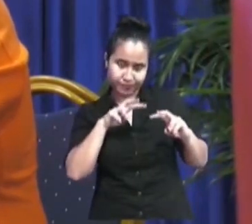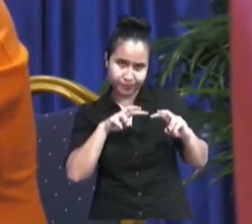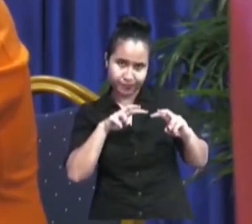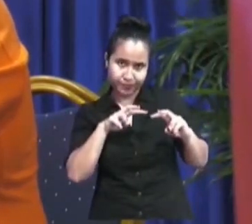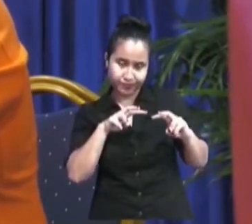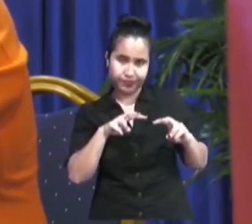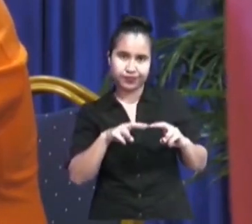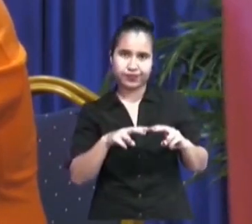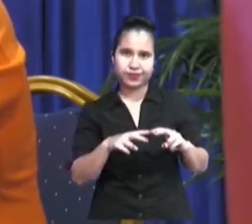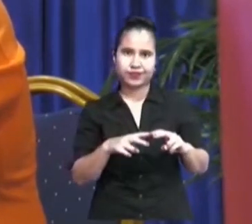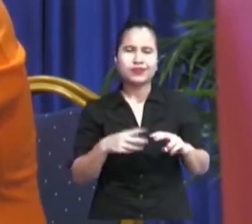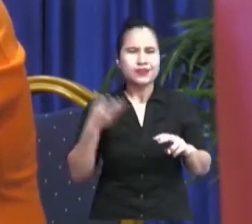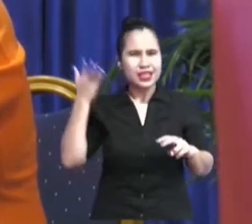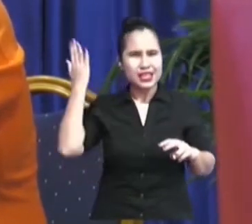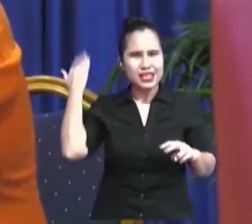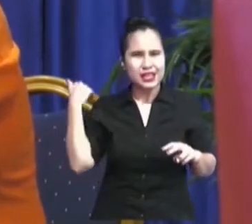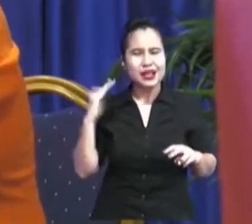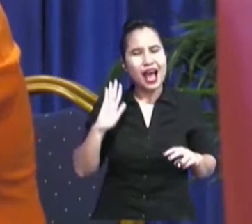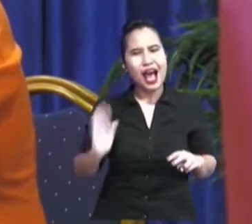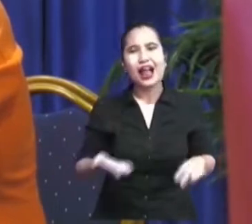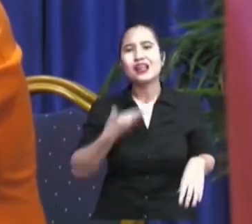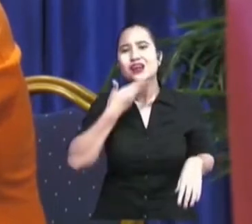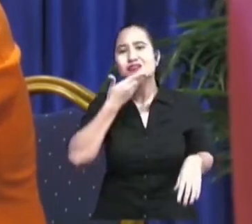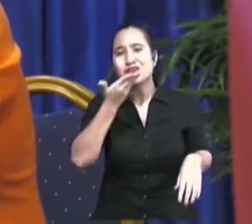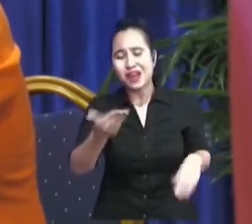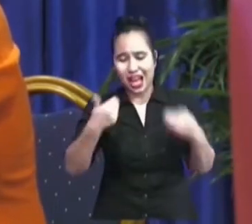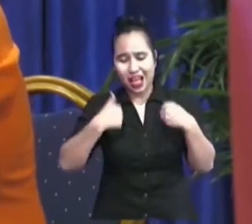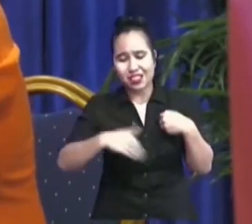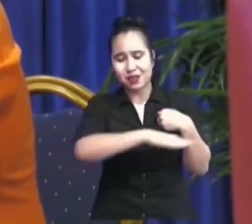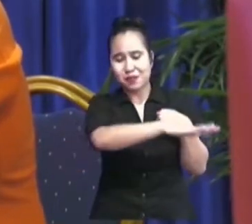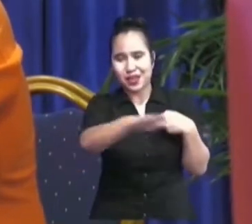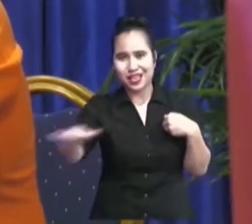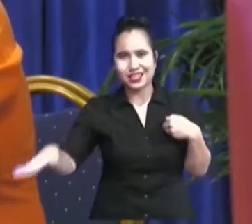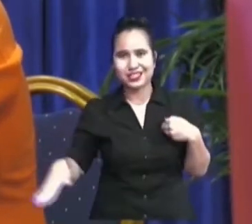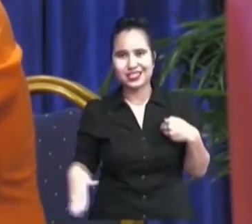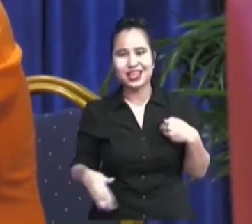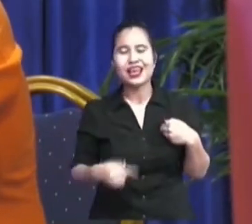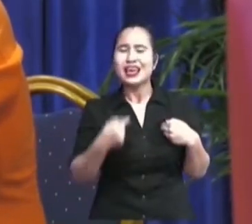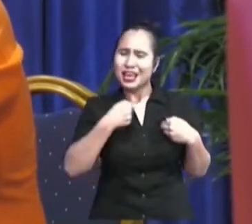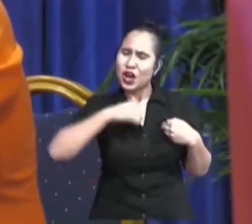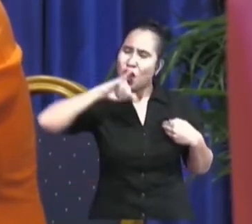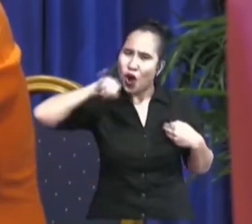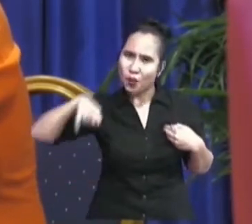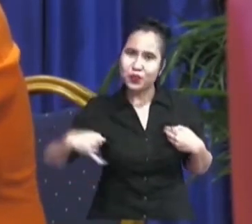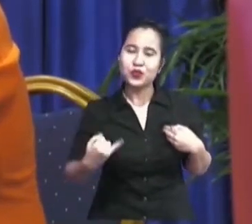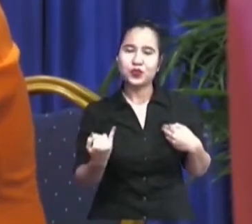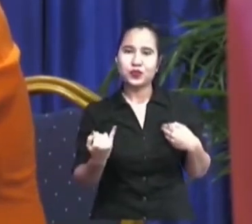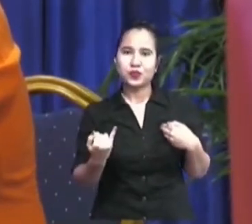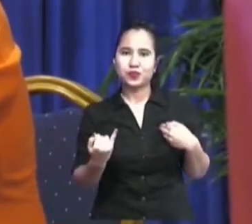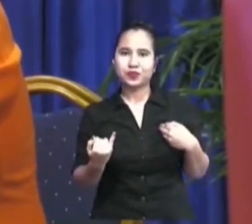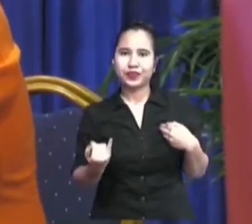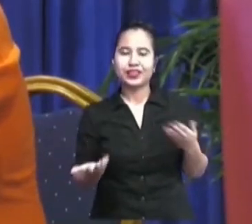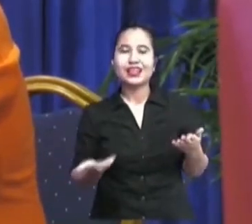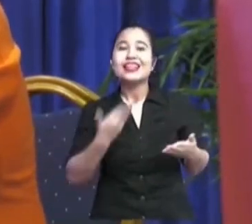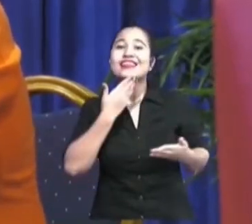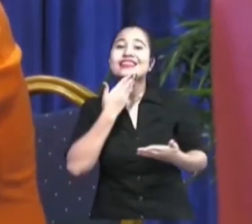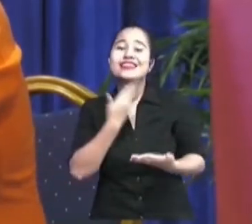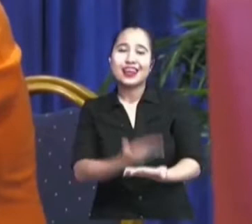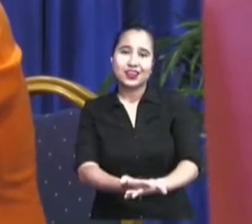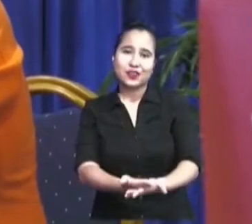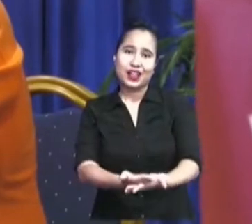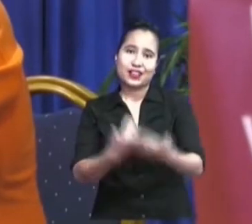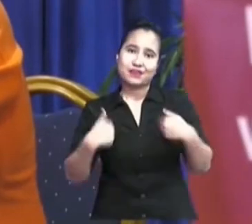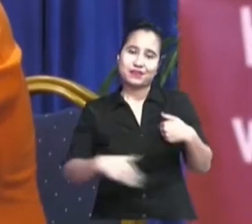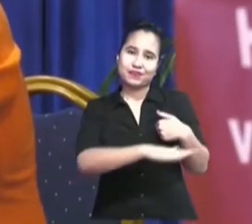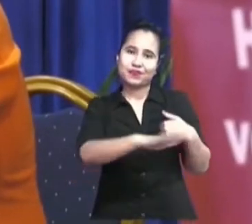Eerder heb ik gevraagd, ook aan de bevolking, en ik doe nogmaals mijn dank uitgaan naar de bevolking, dat zij dus in